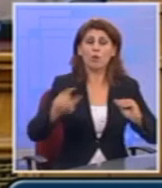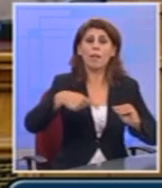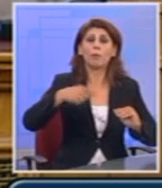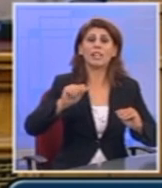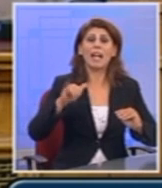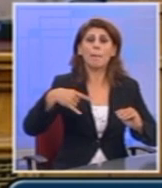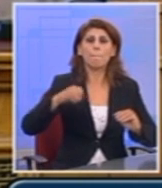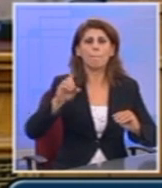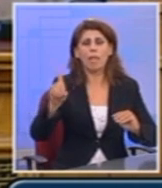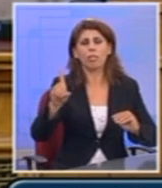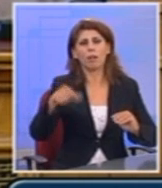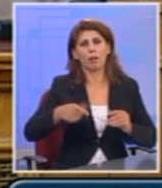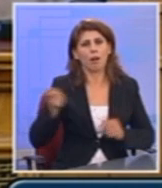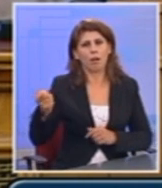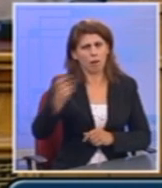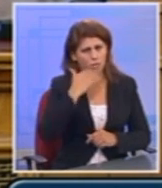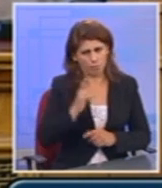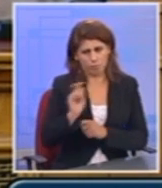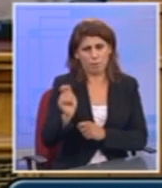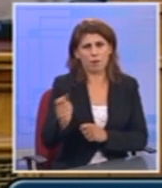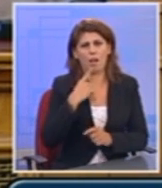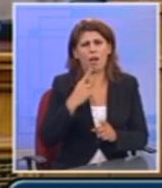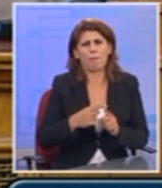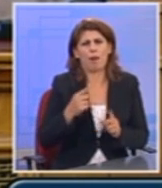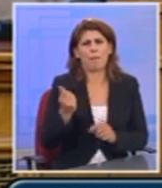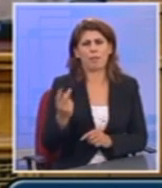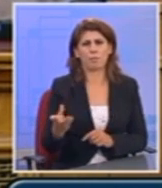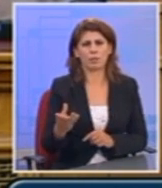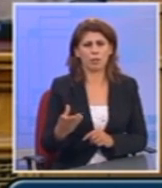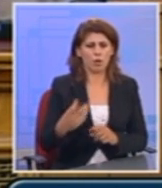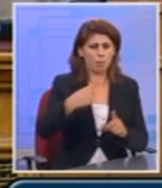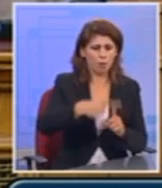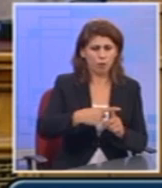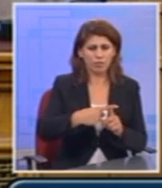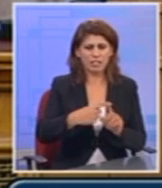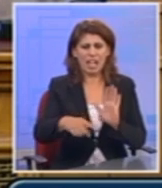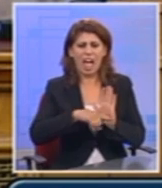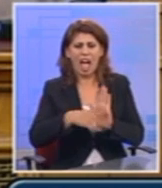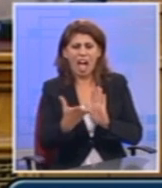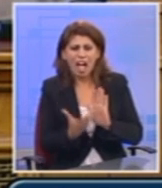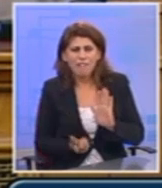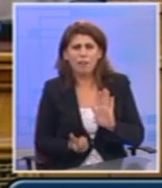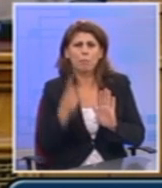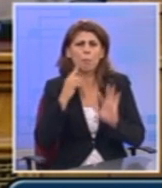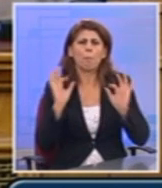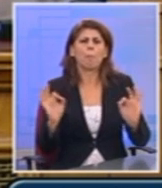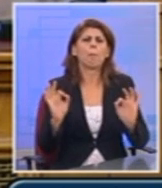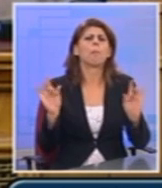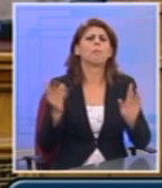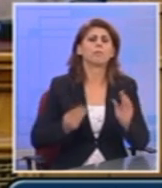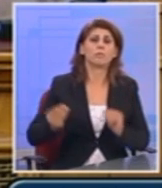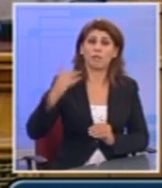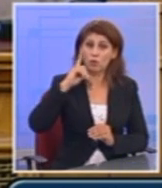χρέος δεν αποπληρώνεται απλά μαθηματικά μία πρόσθεση μη αφαίρεση δηλαδή τίποτα το ιδιαίτερο αυτό το